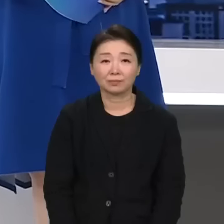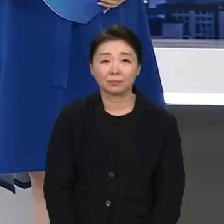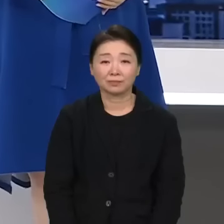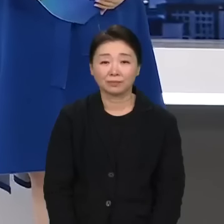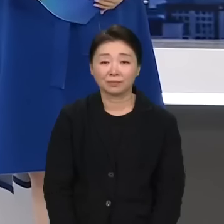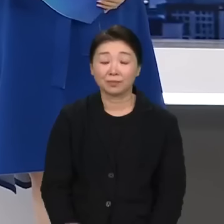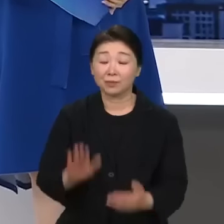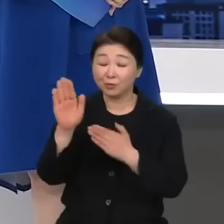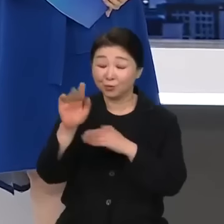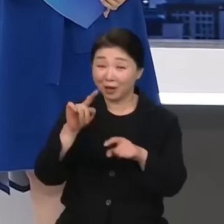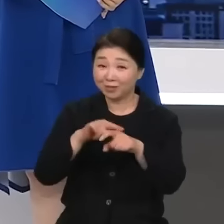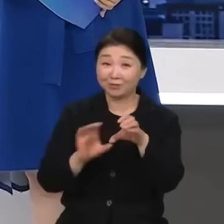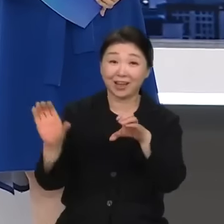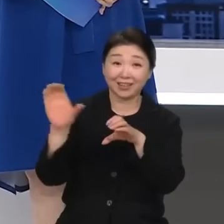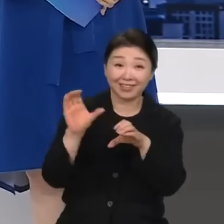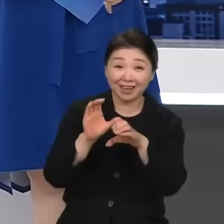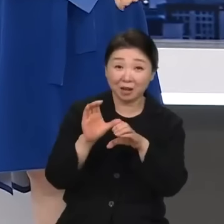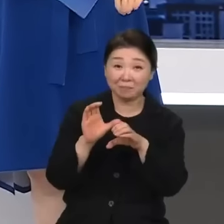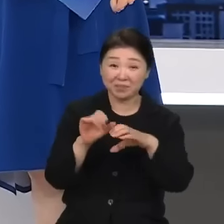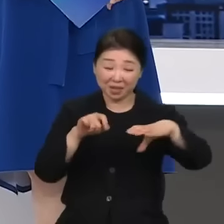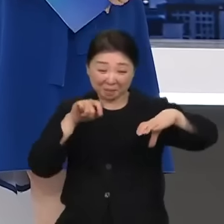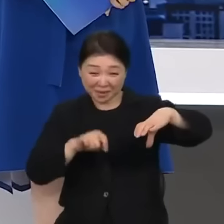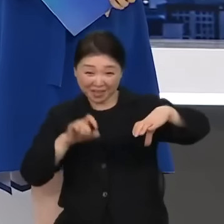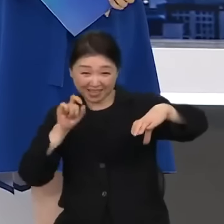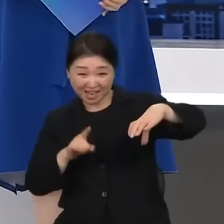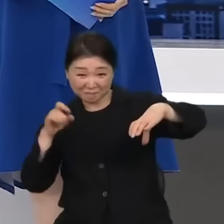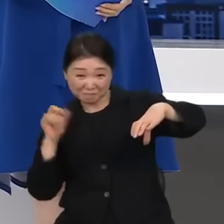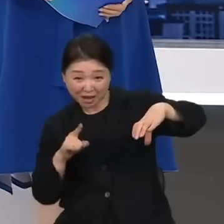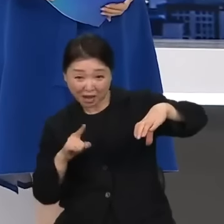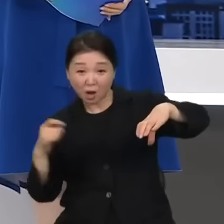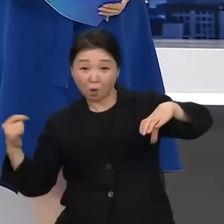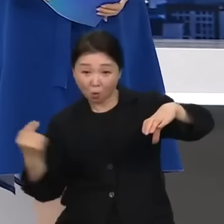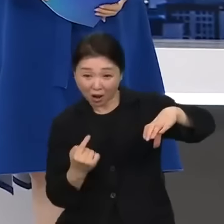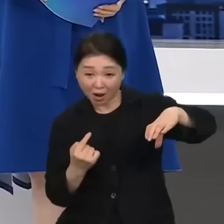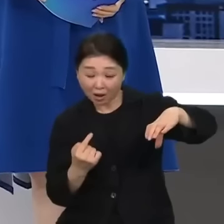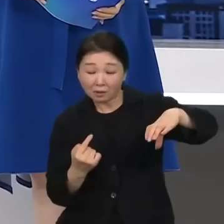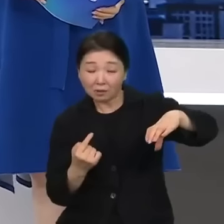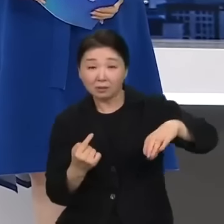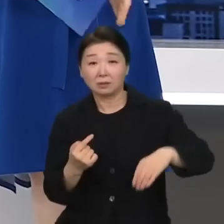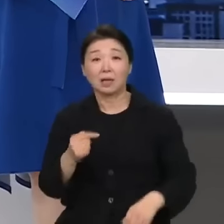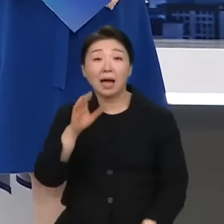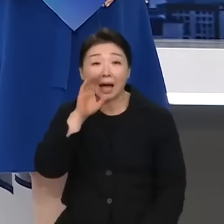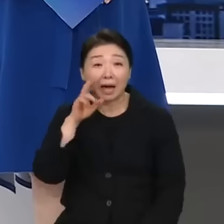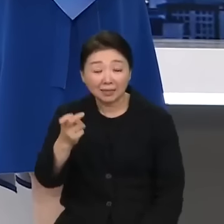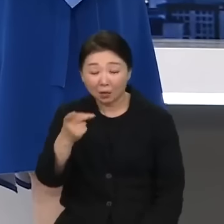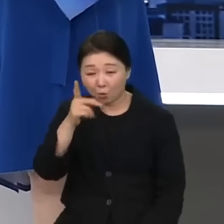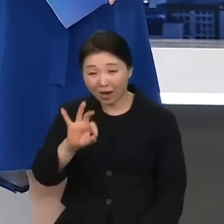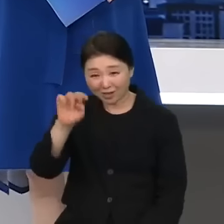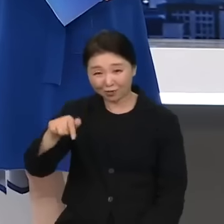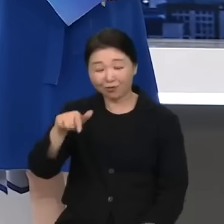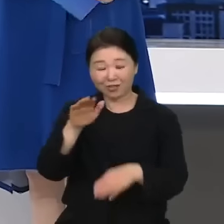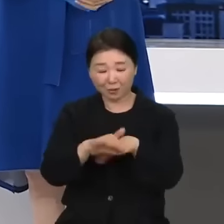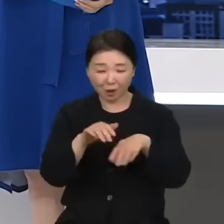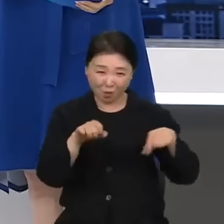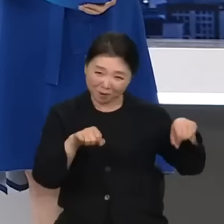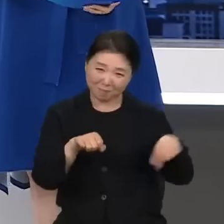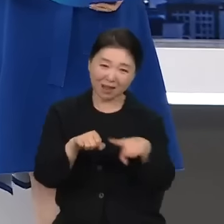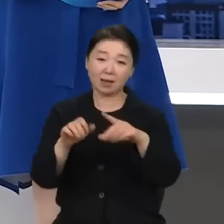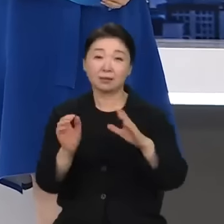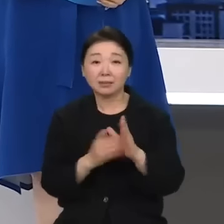후반 추가 시간, 페널티 아크 정면으로 공이 흘러들어옵니다. 충남 아산의 황기욱 선수가 이를 잡아서 왼발로 강하게